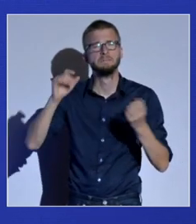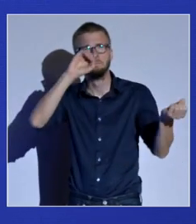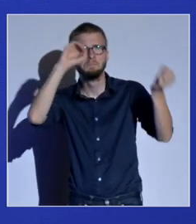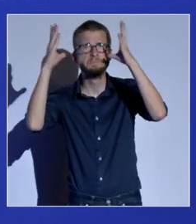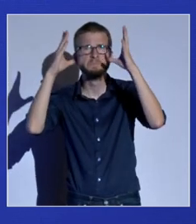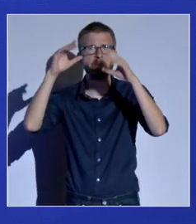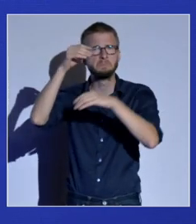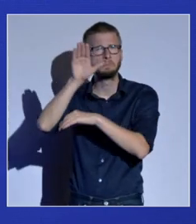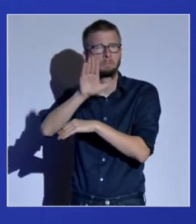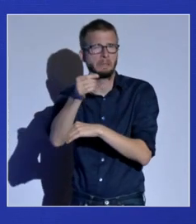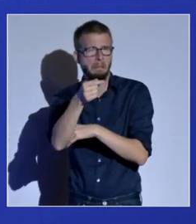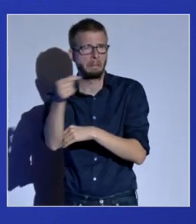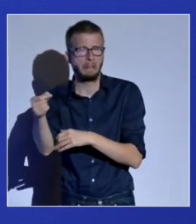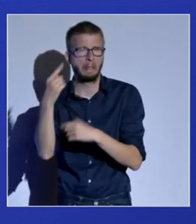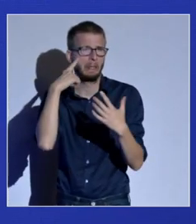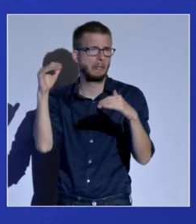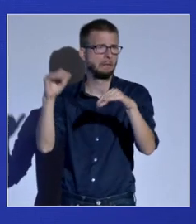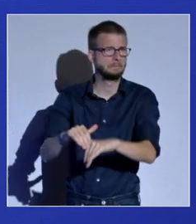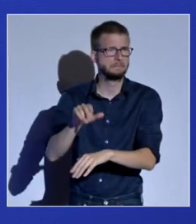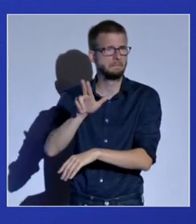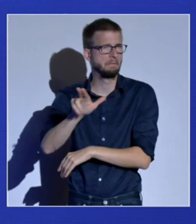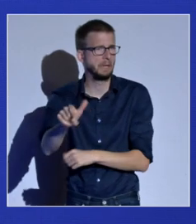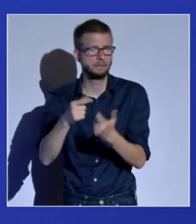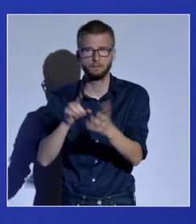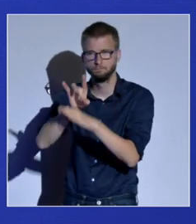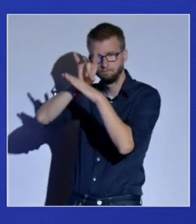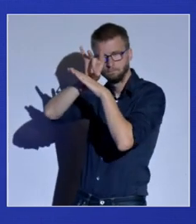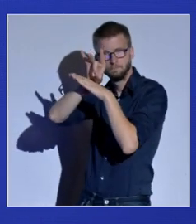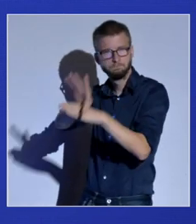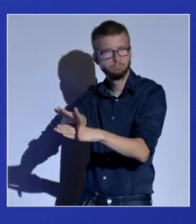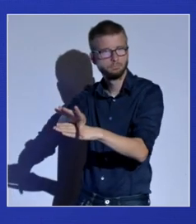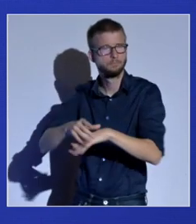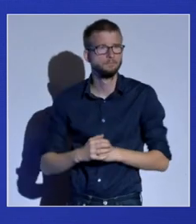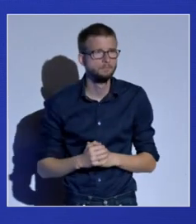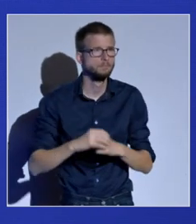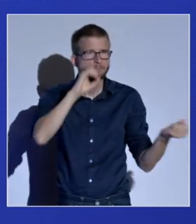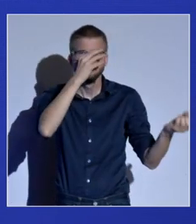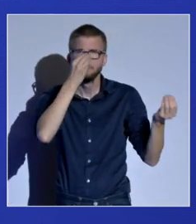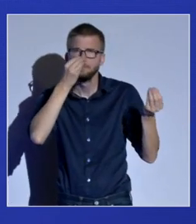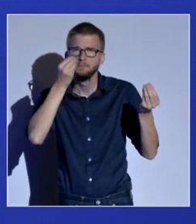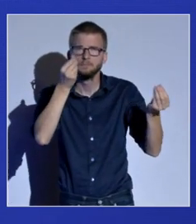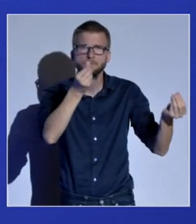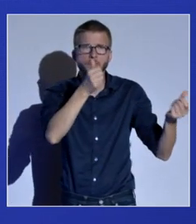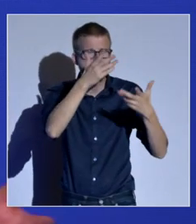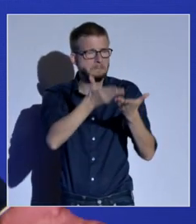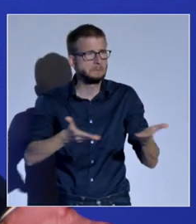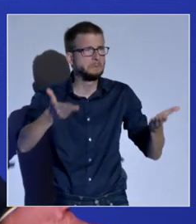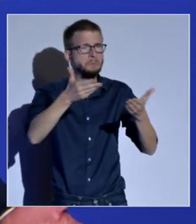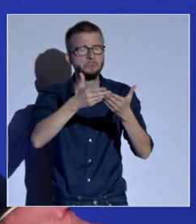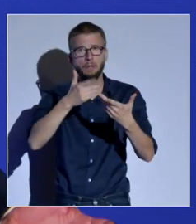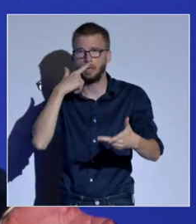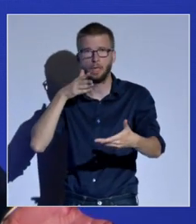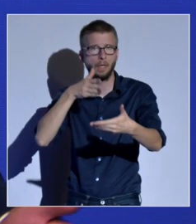qui nous détruit de l'intérieur, de rejeter le sentiment d'impasse généralisé